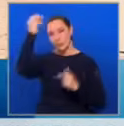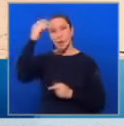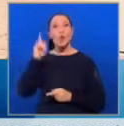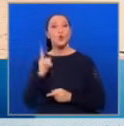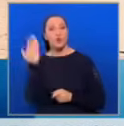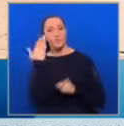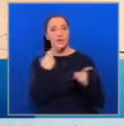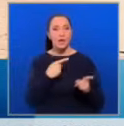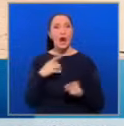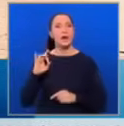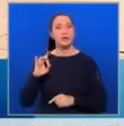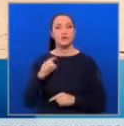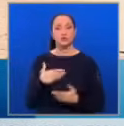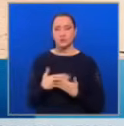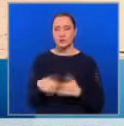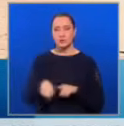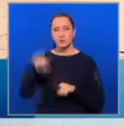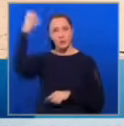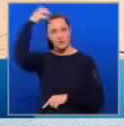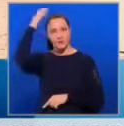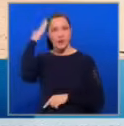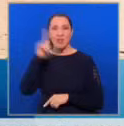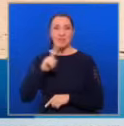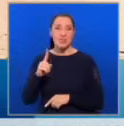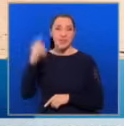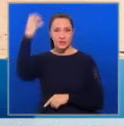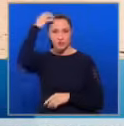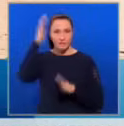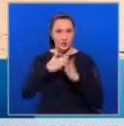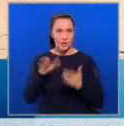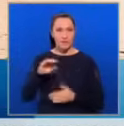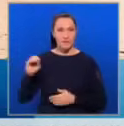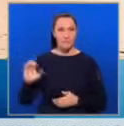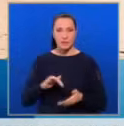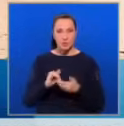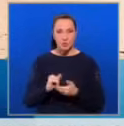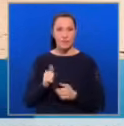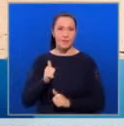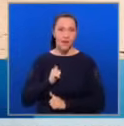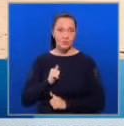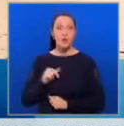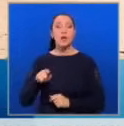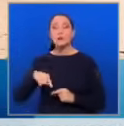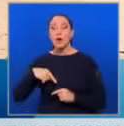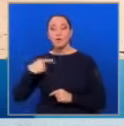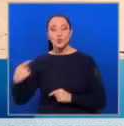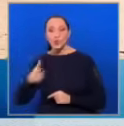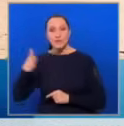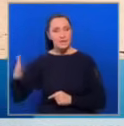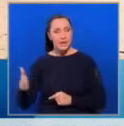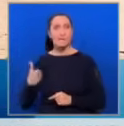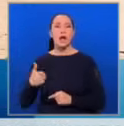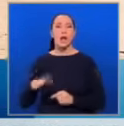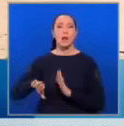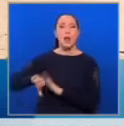радев че се държи като държавен глава не на държава членка на европейския съюз и на нато на другия полюс бяха от левицата и